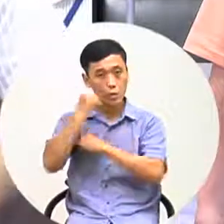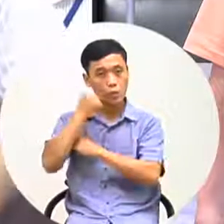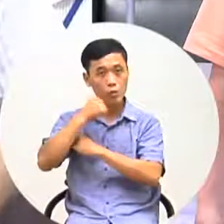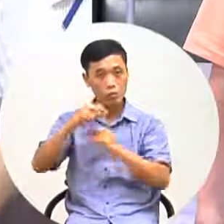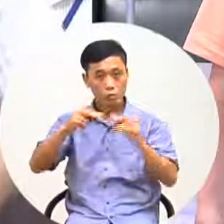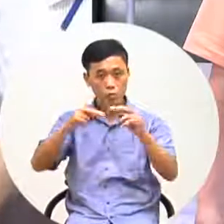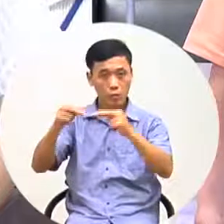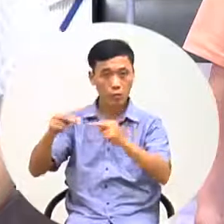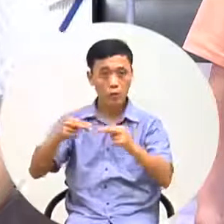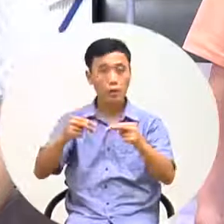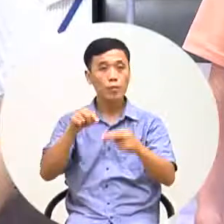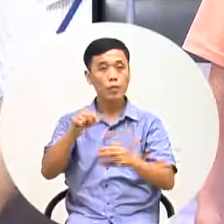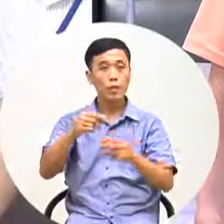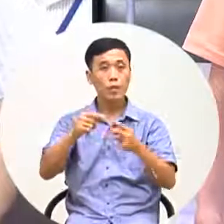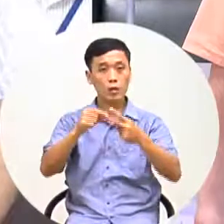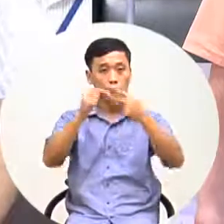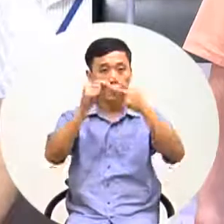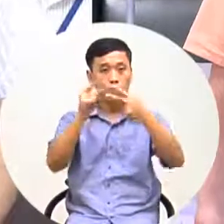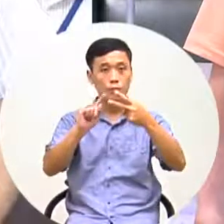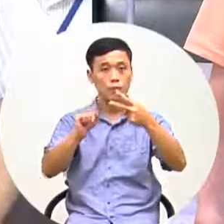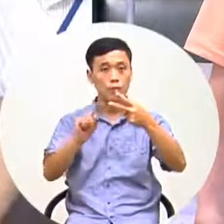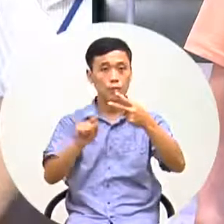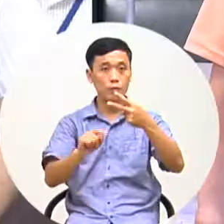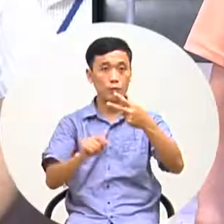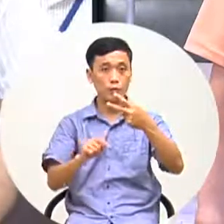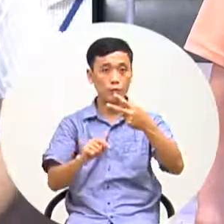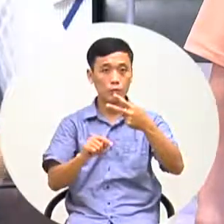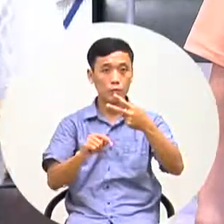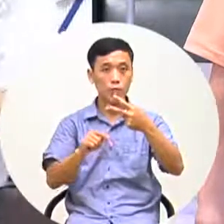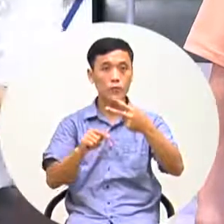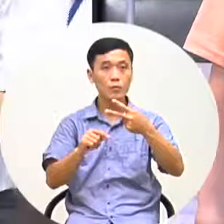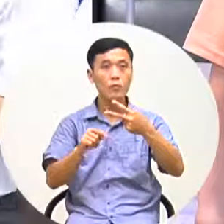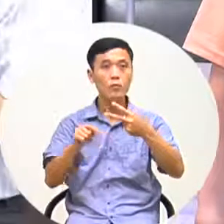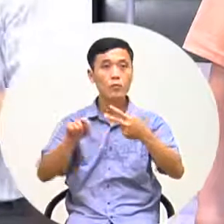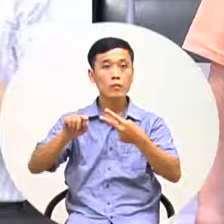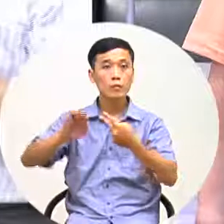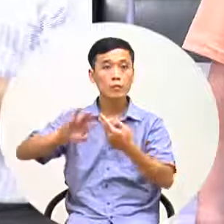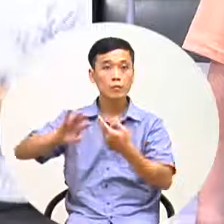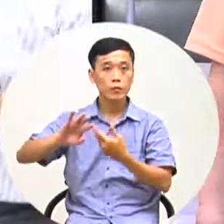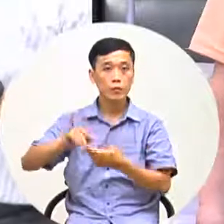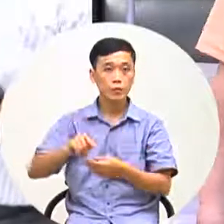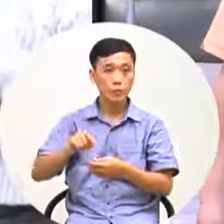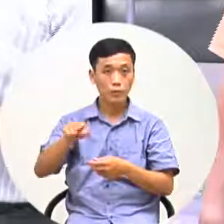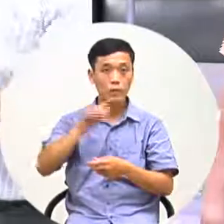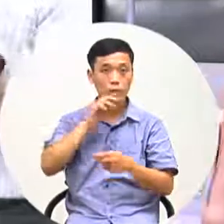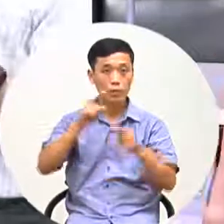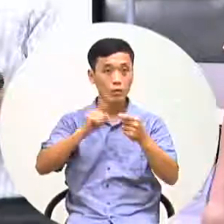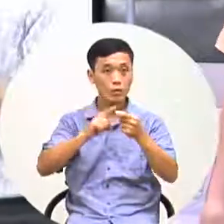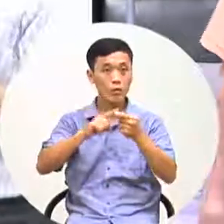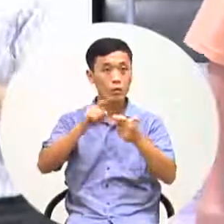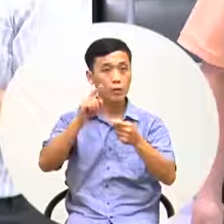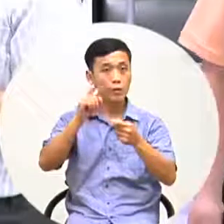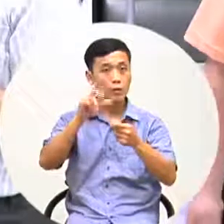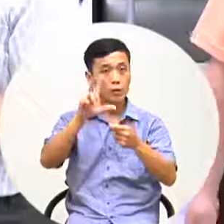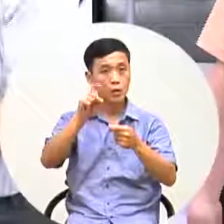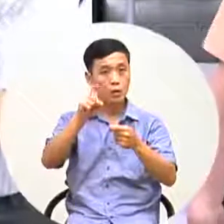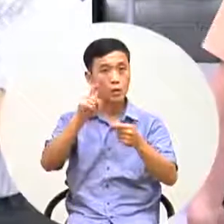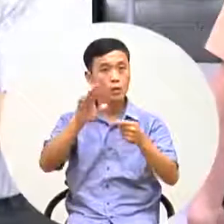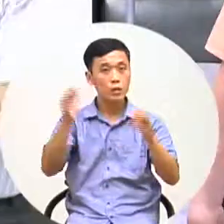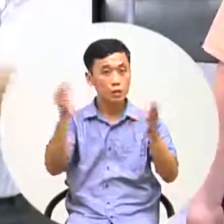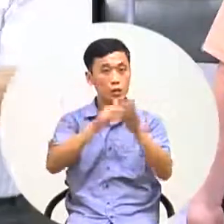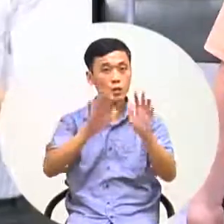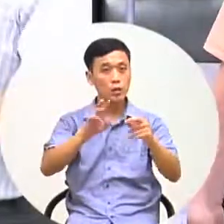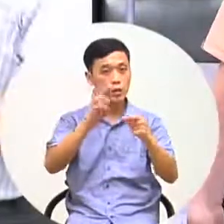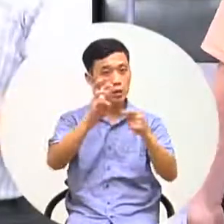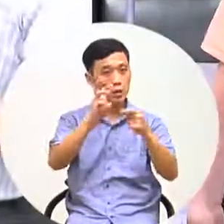分哦，迄个南京路迄件案件吼，伊是伫民国71年到即摆嘛36栋啊。经过36栋后，甲发现